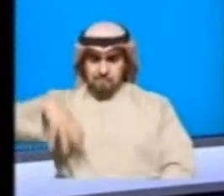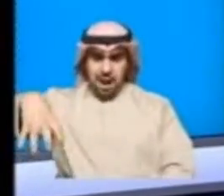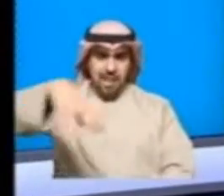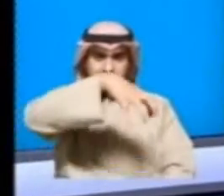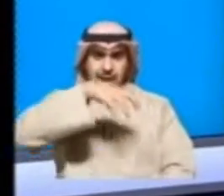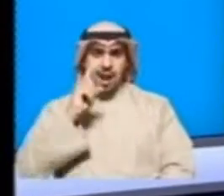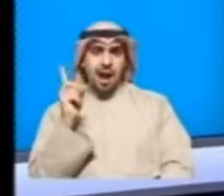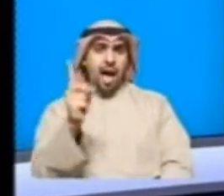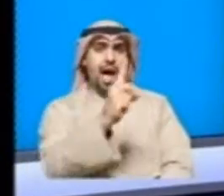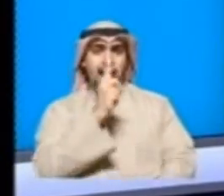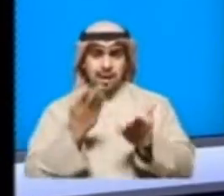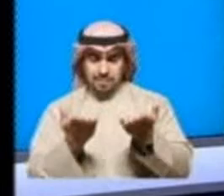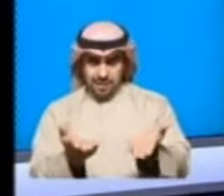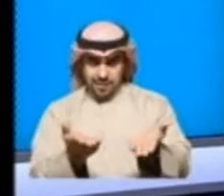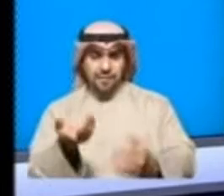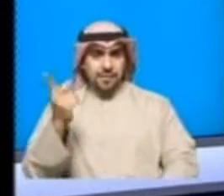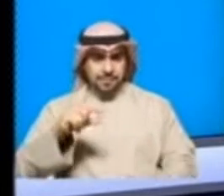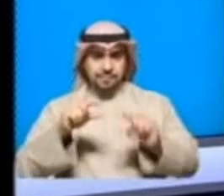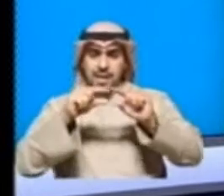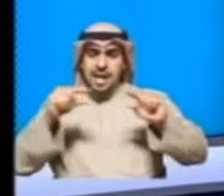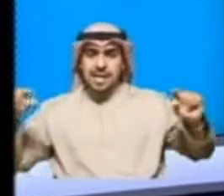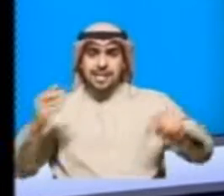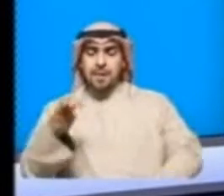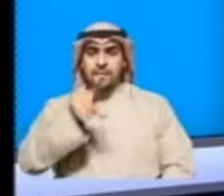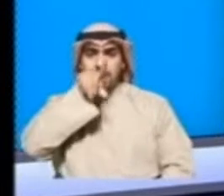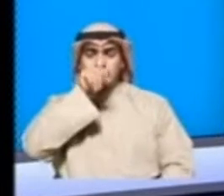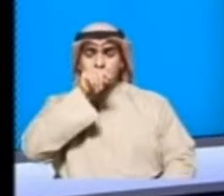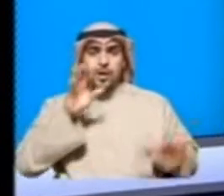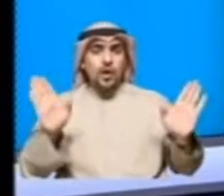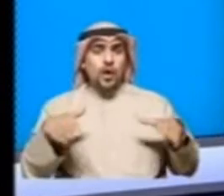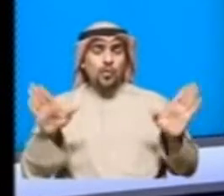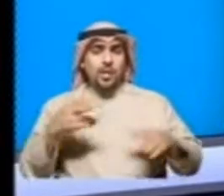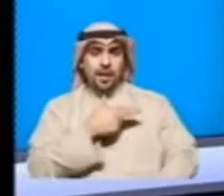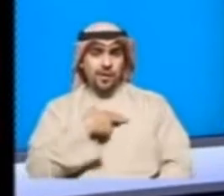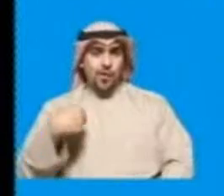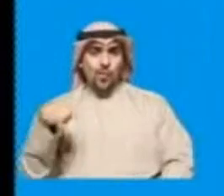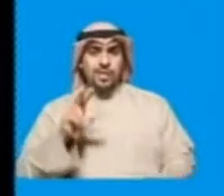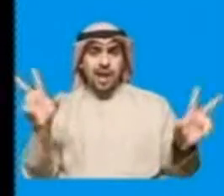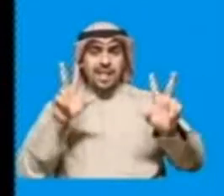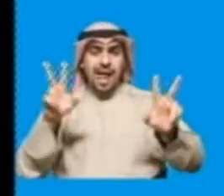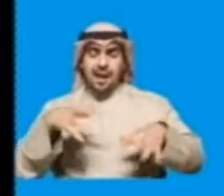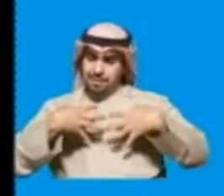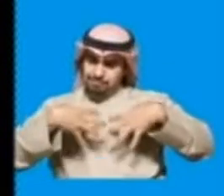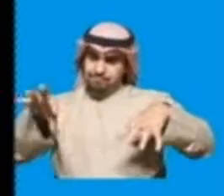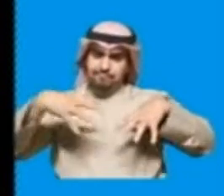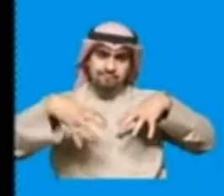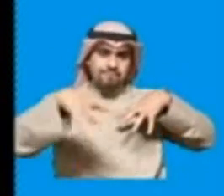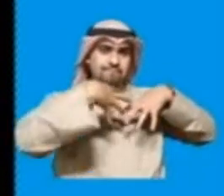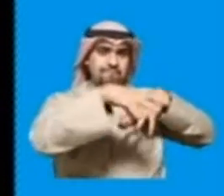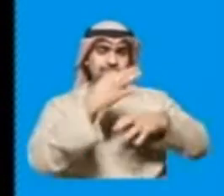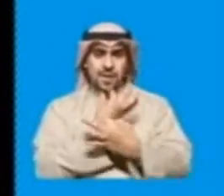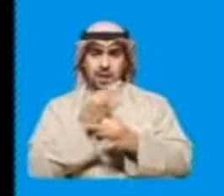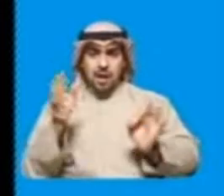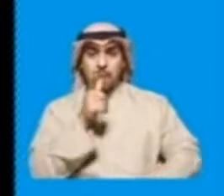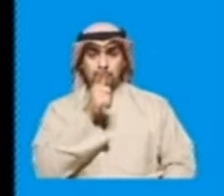المنكوبة. وعبر حسابها الإلكتروني الرسمي على تويتر، نشرت وزارة الإعلام الكويتية مقطع فيديو لمن لديه